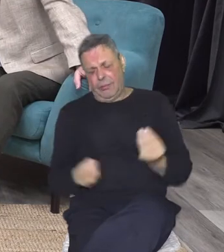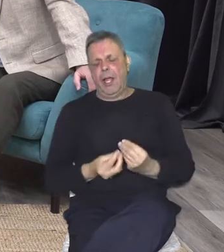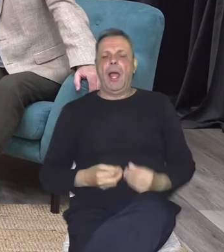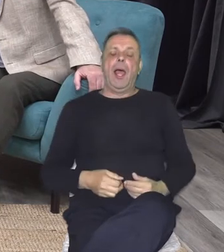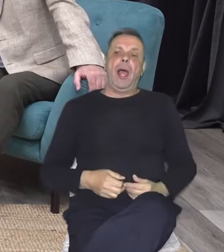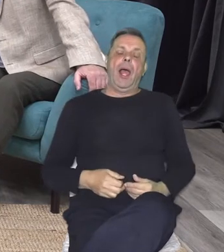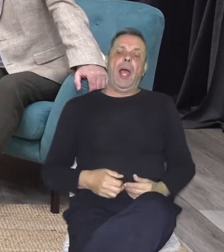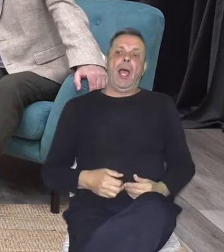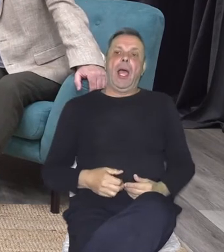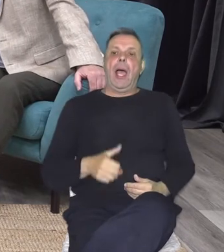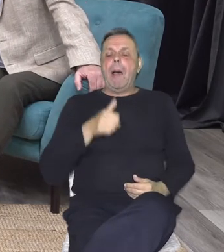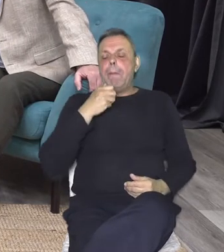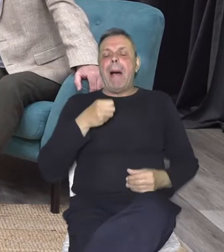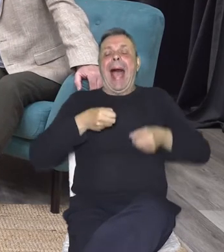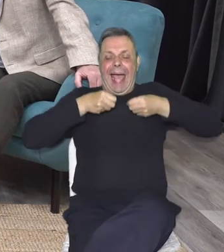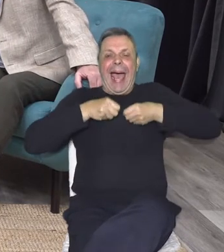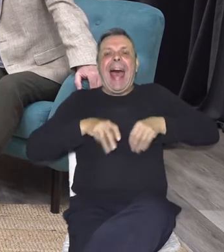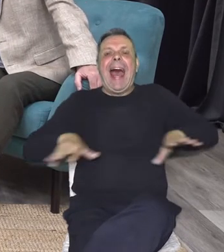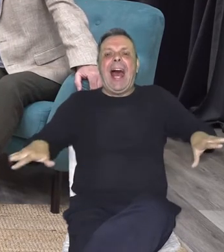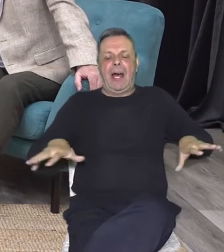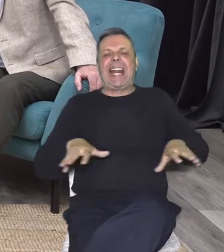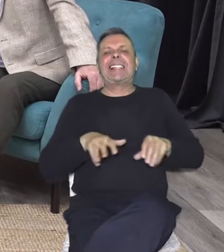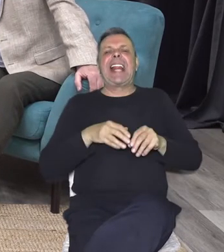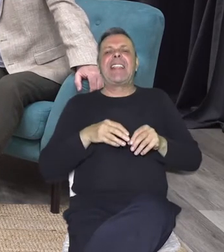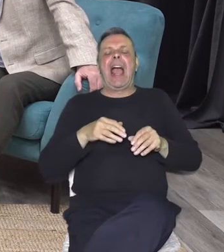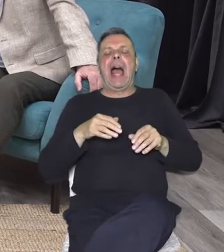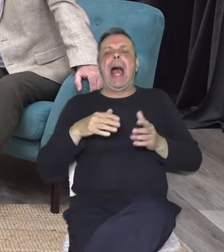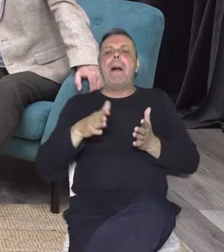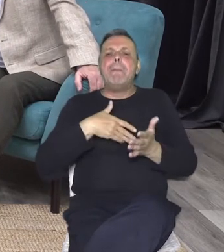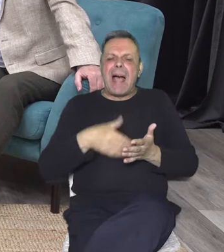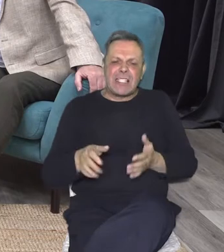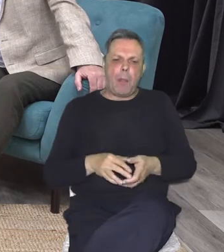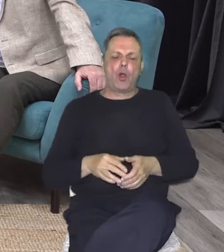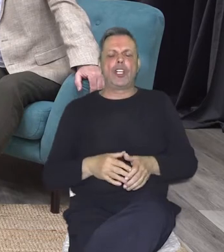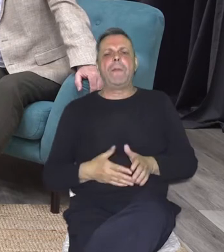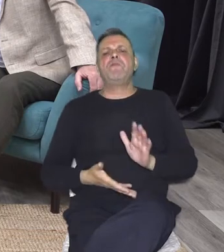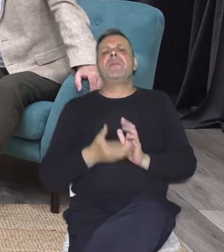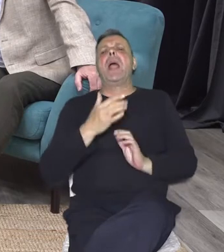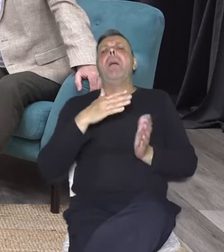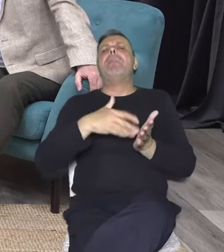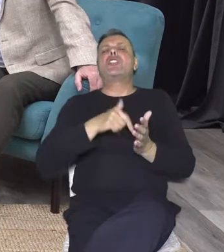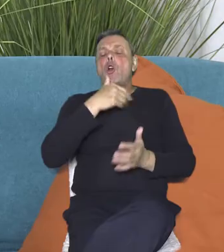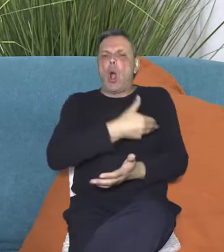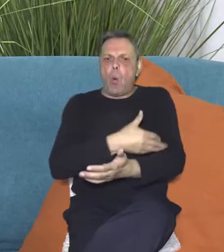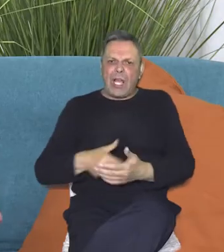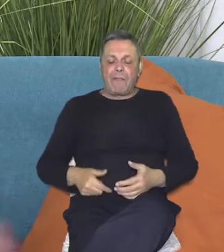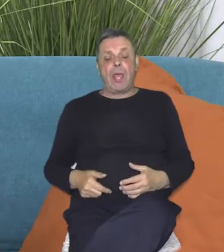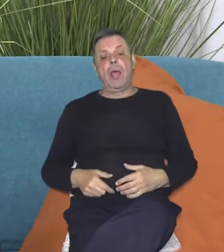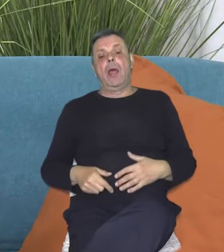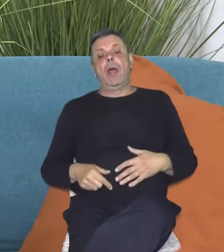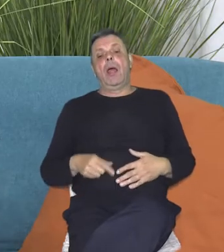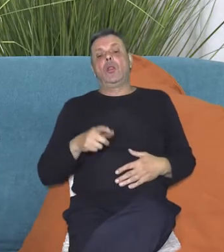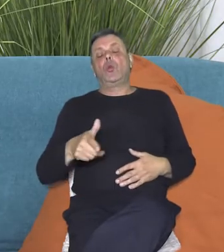je. Onda razgradnja masnoća isto, znate sve ono što ti visoki kolesterol i tako dalje. A onda i